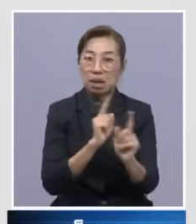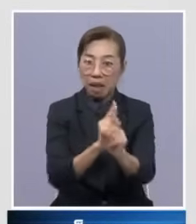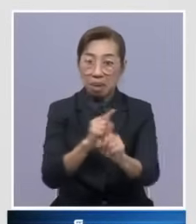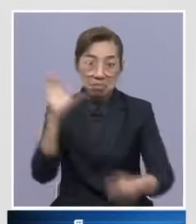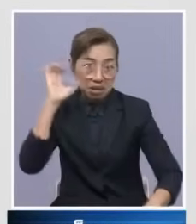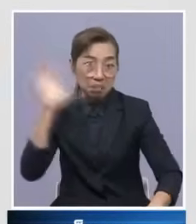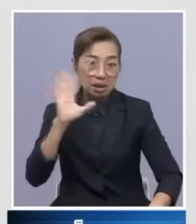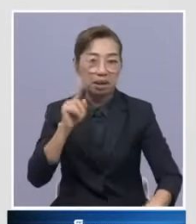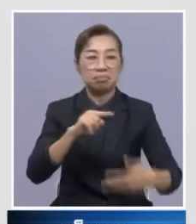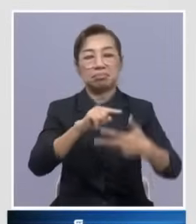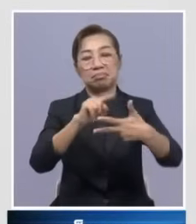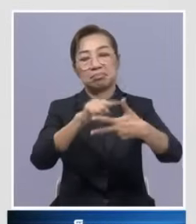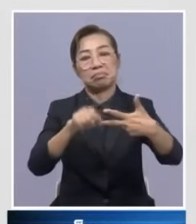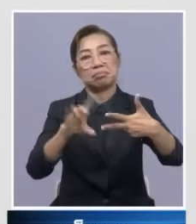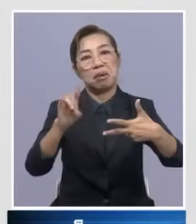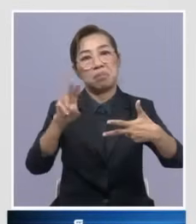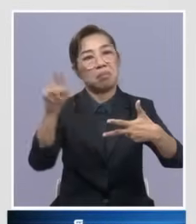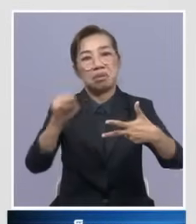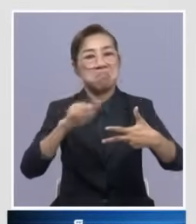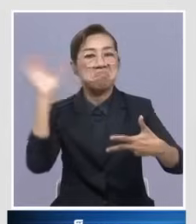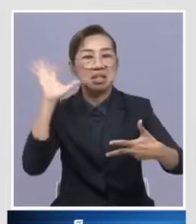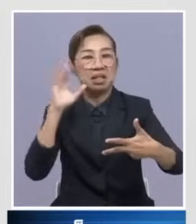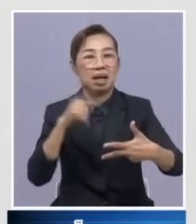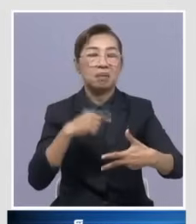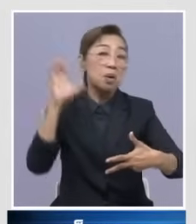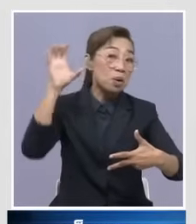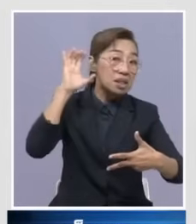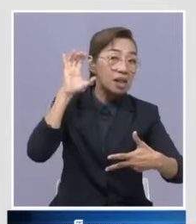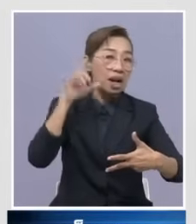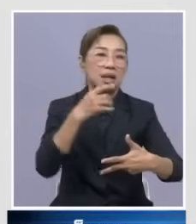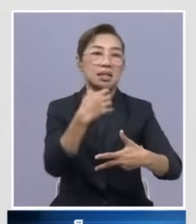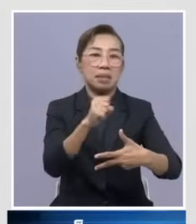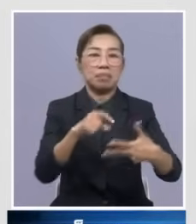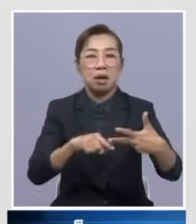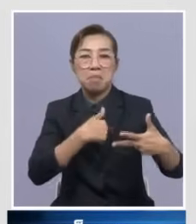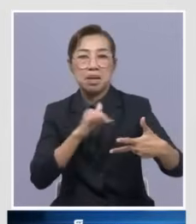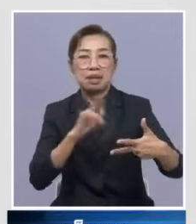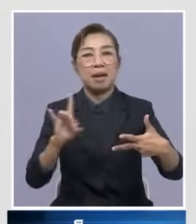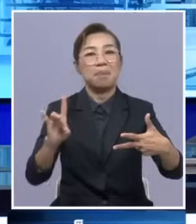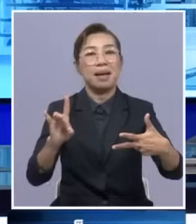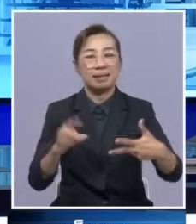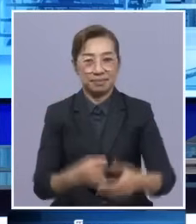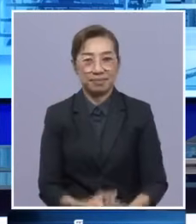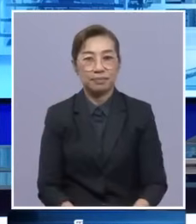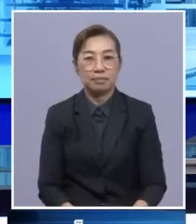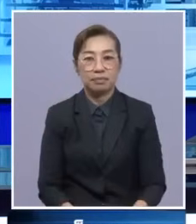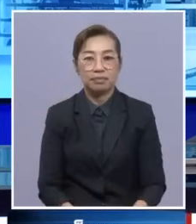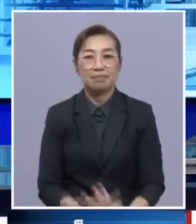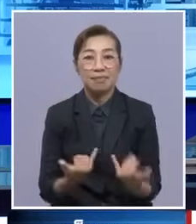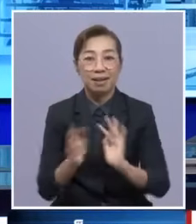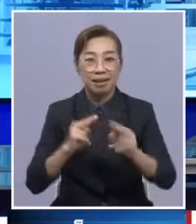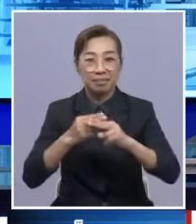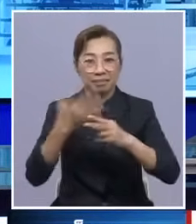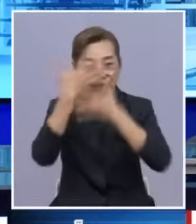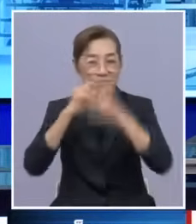เป็นเอกฉันท์ 82% ไม่เชื่อนะครับเช ื ่ออยู่แค่ 10% แล้วก็ไม่แน่ใจอีก 8% นะ คะในช่วงนี้ขอบพระคุณอา